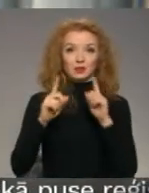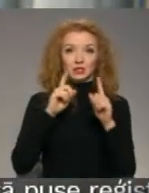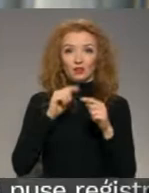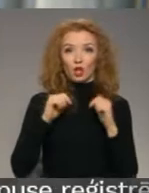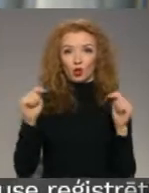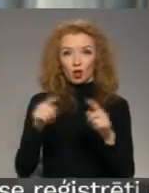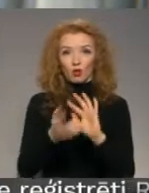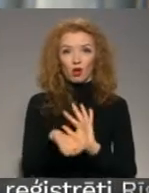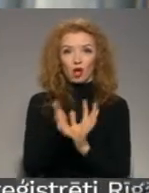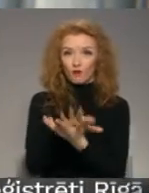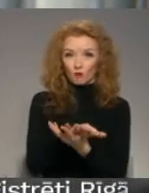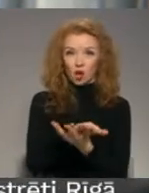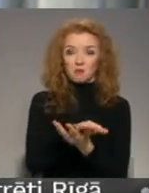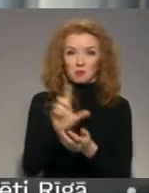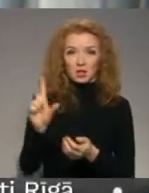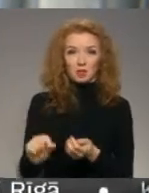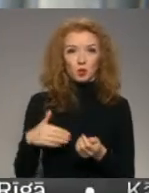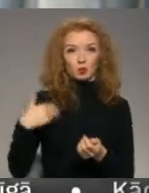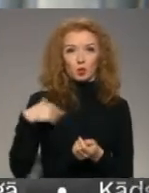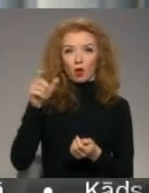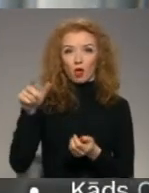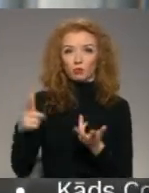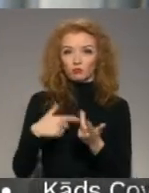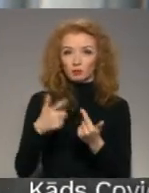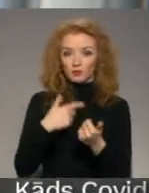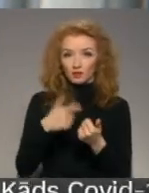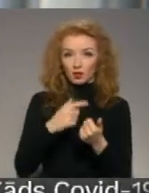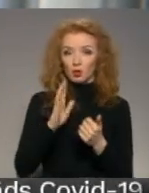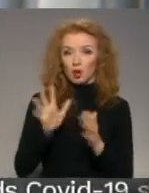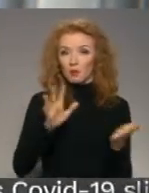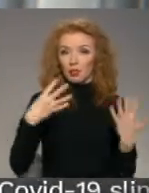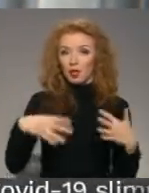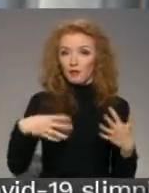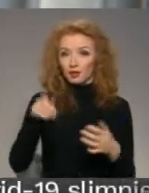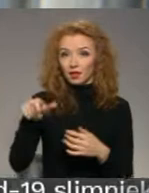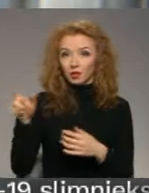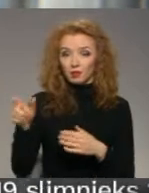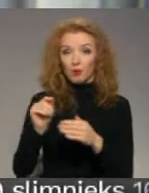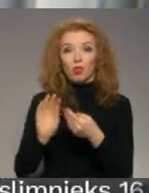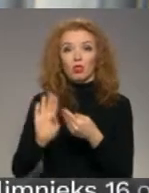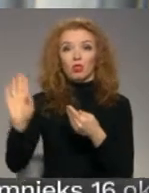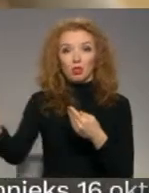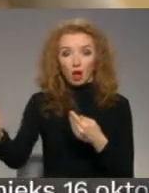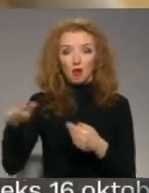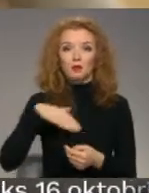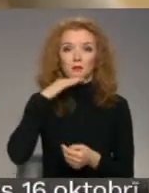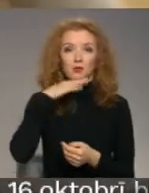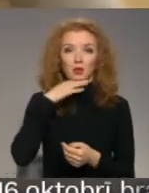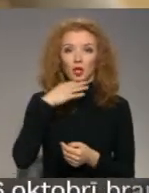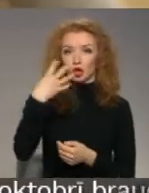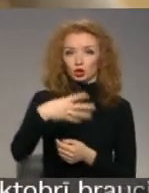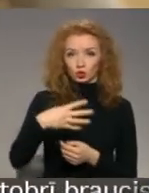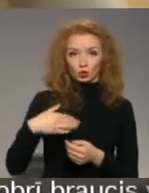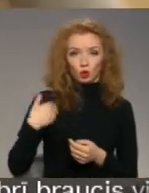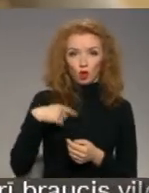reformu minimālais skolēnu skaits administratīvajos centros būs 90. Tālāk no novadu centriem pietiks ar 40